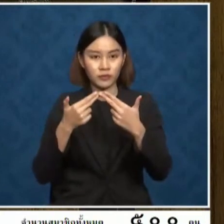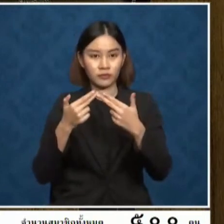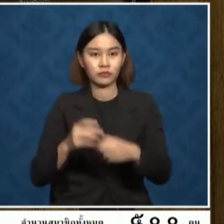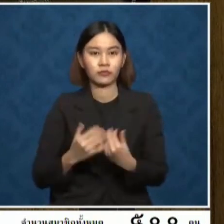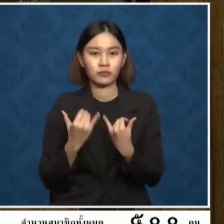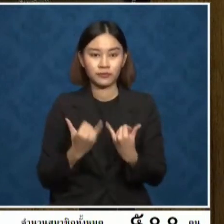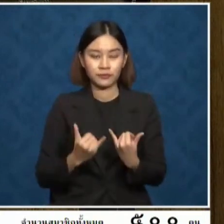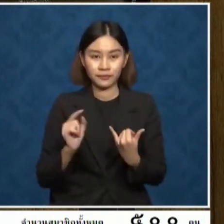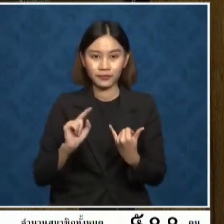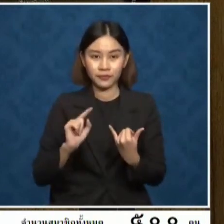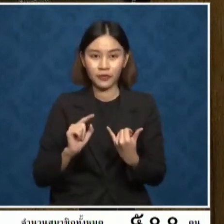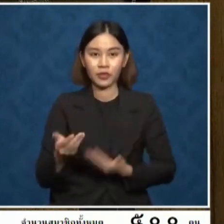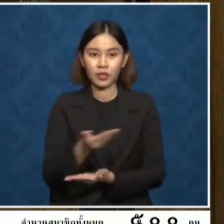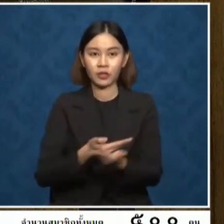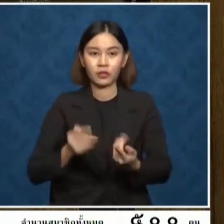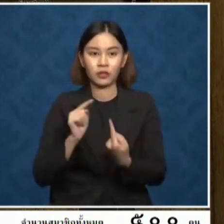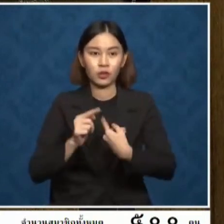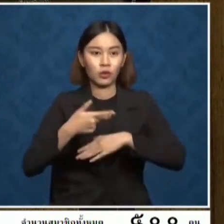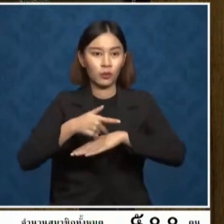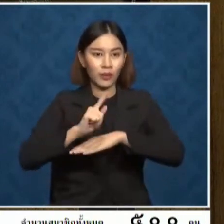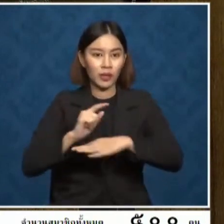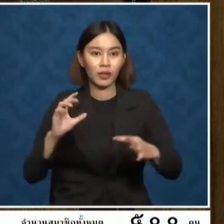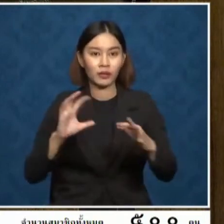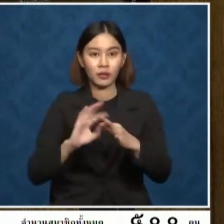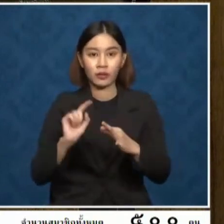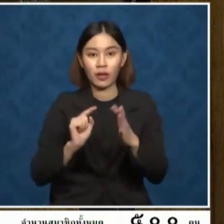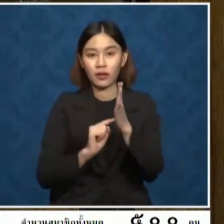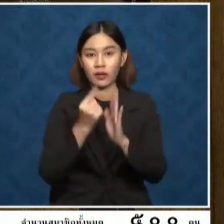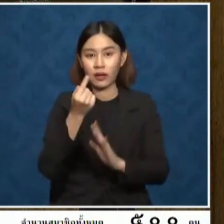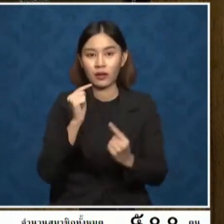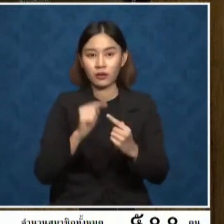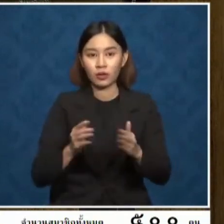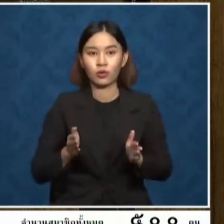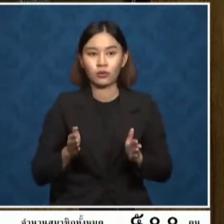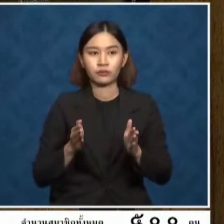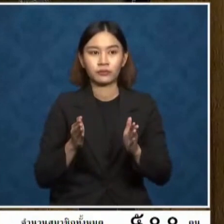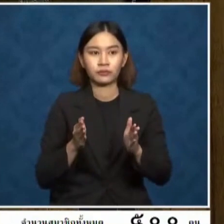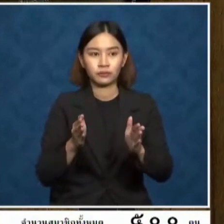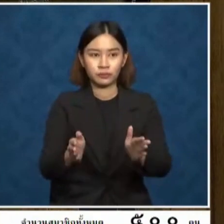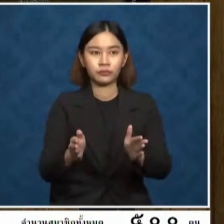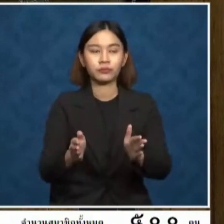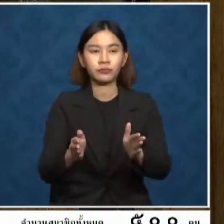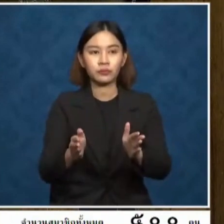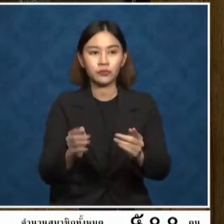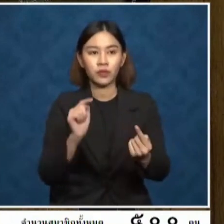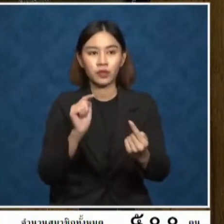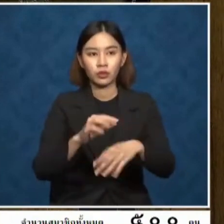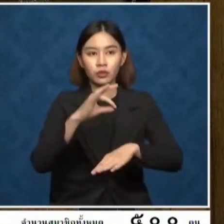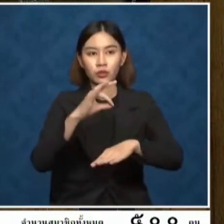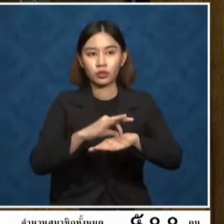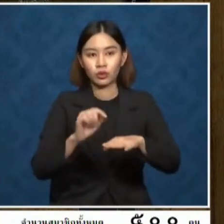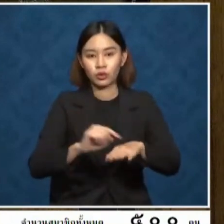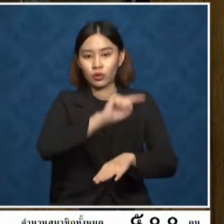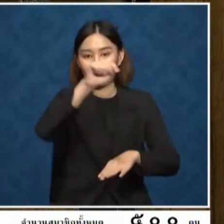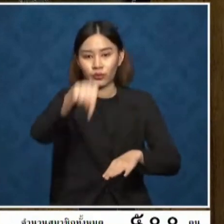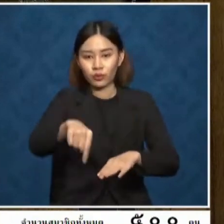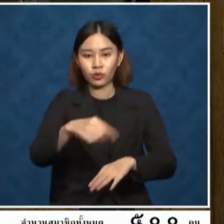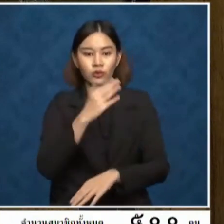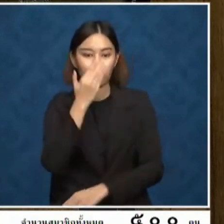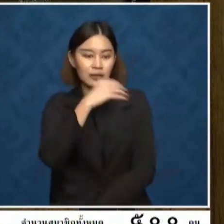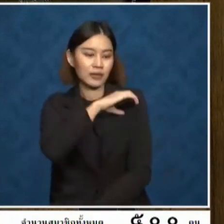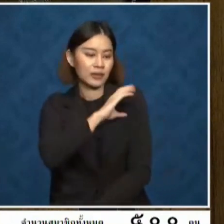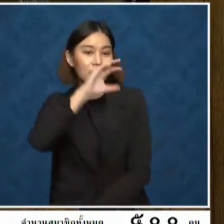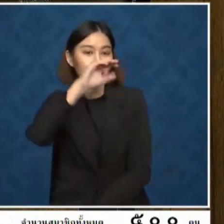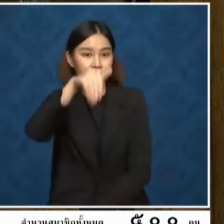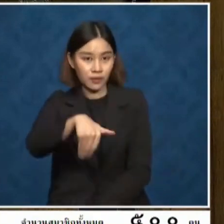ค่ะวันนี้ดิฉันขออนุญาตหารือท่านประธานเรื่องแรกก่อสร้างทางคู่คนานเพิ่มช่องจราจรจากจุดเช็คอินไปจนถึงทางเข้าเทศบาลตำบล